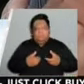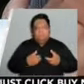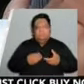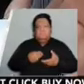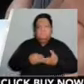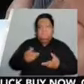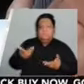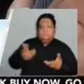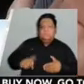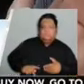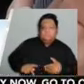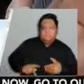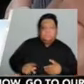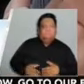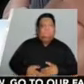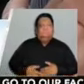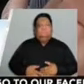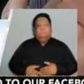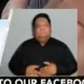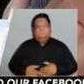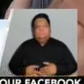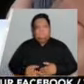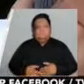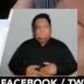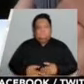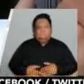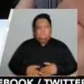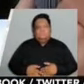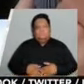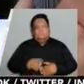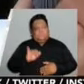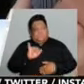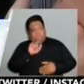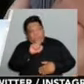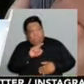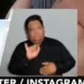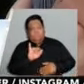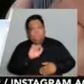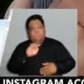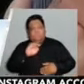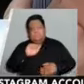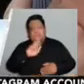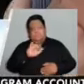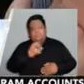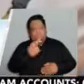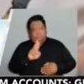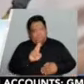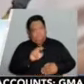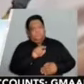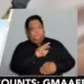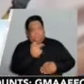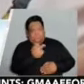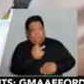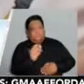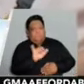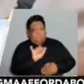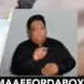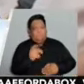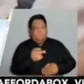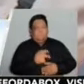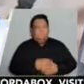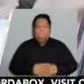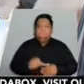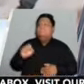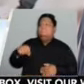niya na rin na pati ikaw, Marichu. Opo, dalawa ganun po din, kami. Kayong dalawa, empleyado na. Kami po yung utusan ni Sir